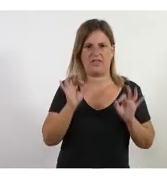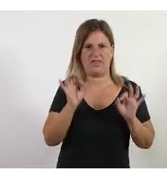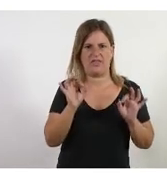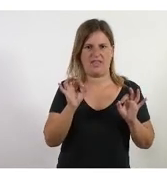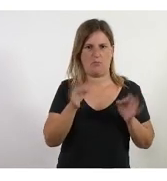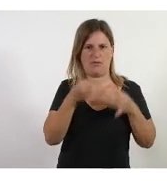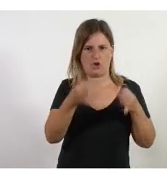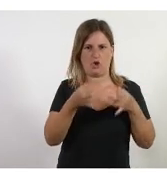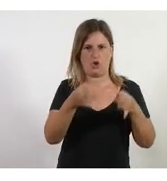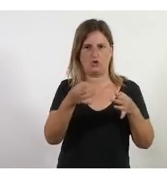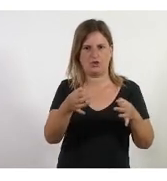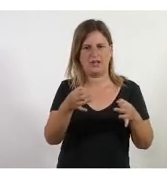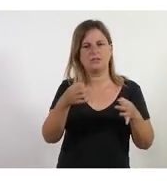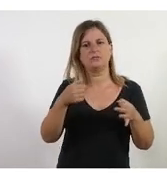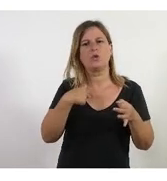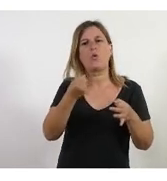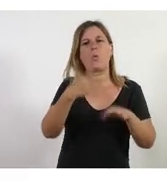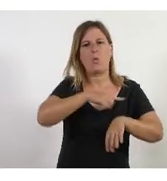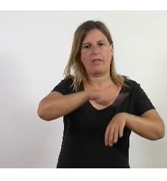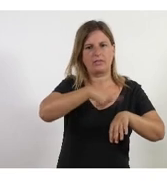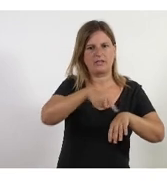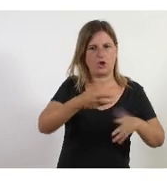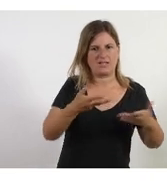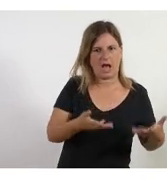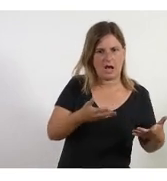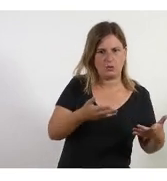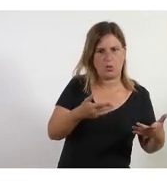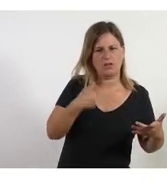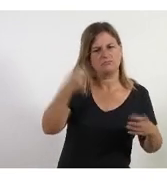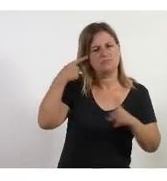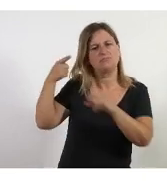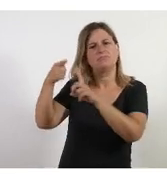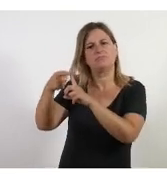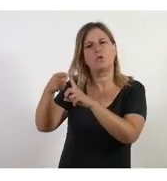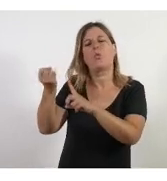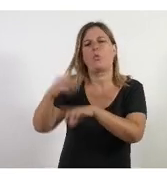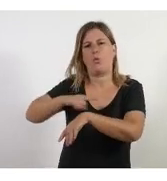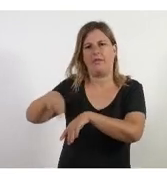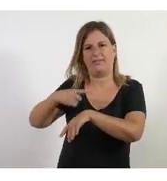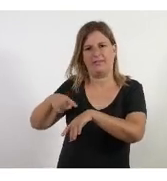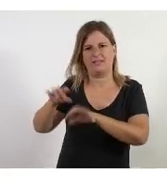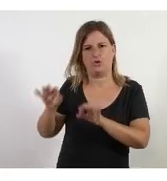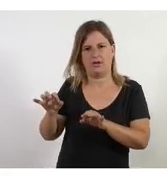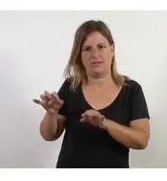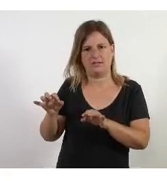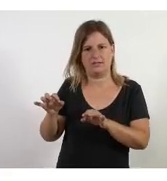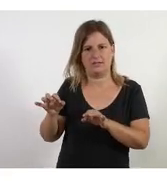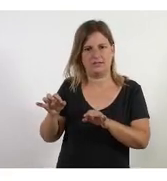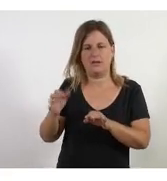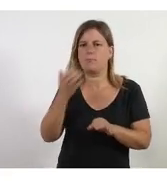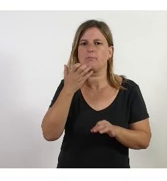mantenen constants. Quina dedicació hi tinc i a on voldria jo arribar? Quin és el meu objectiu de treballar, per